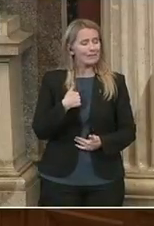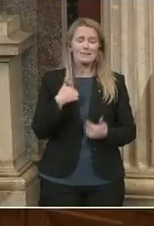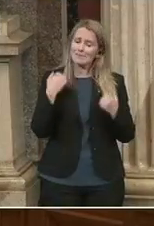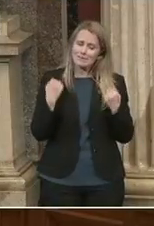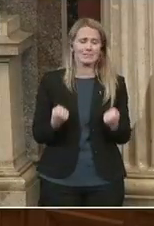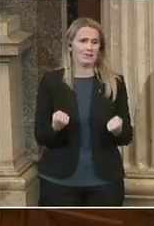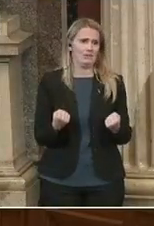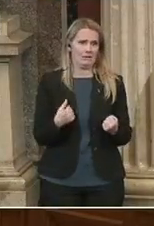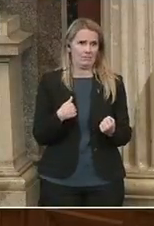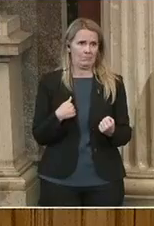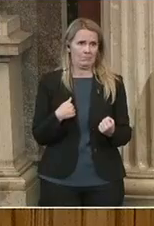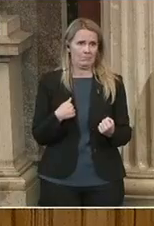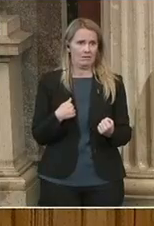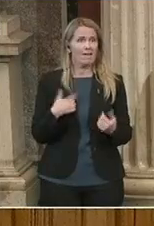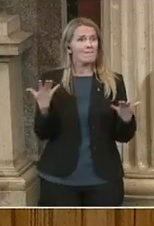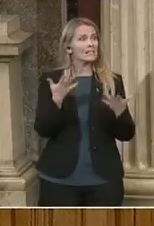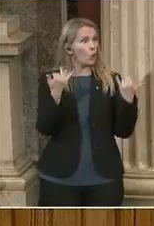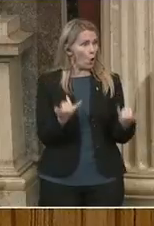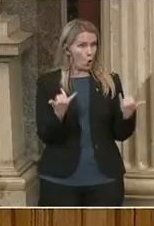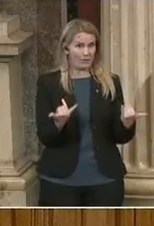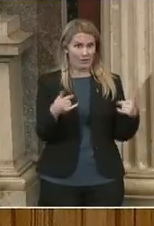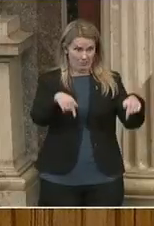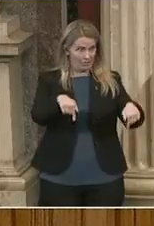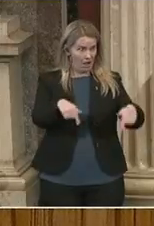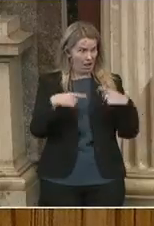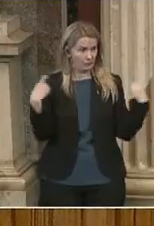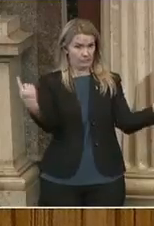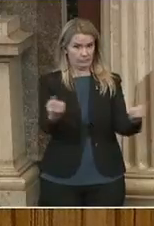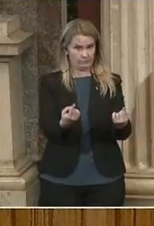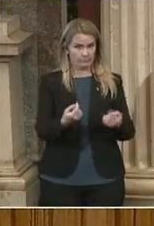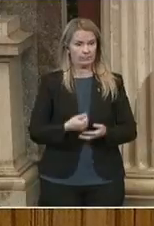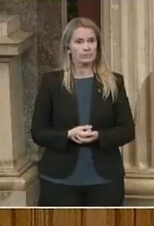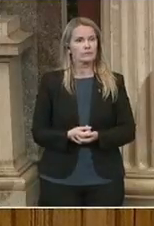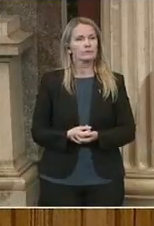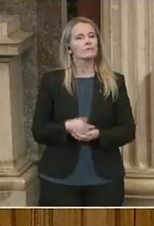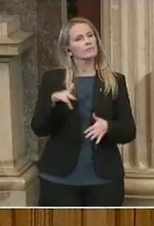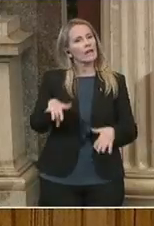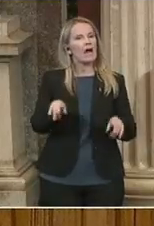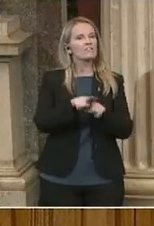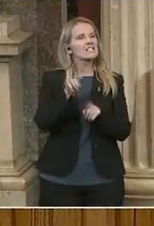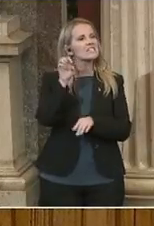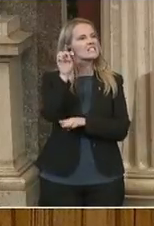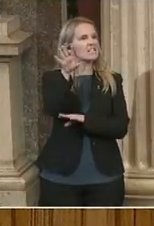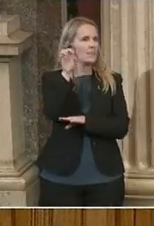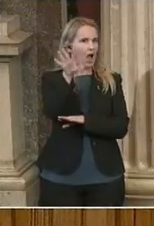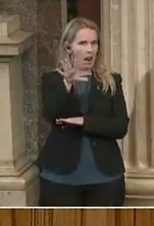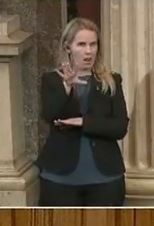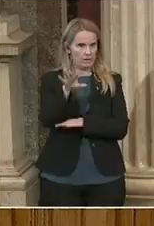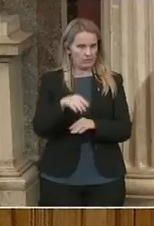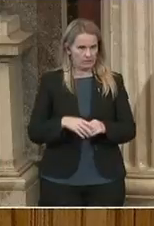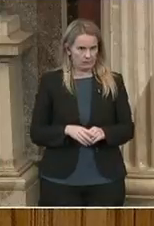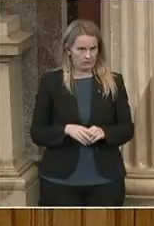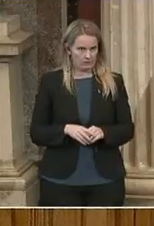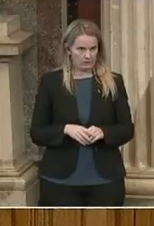überzeugt dass das was heute hier geschieht ein Signal ist